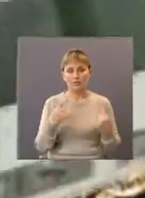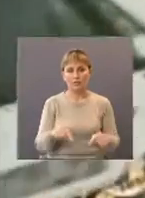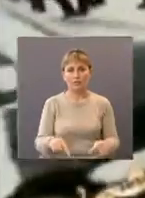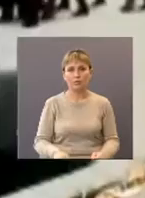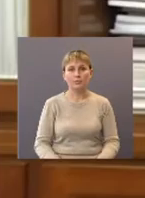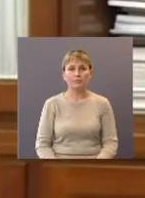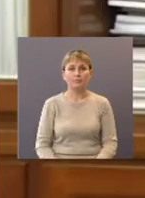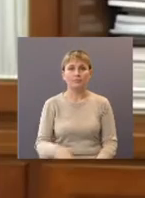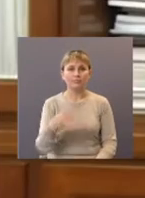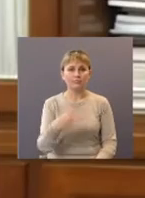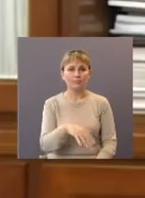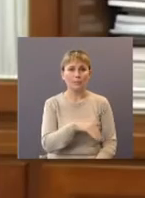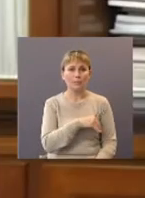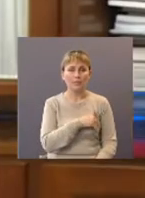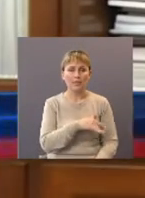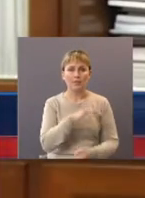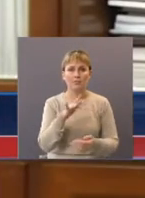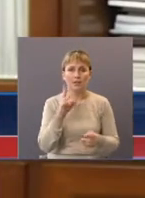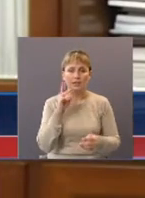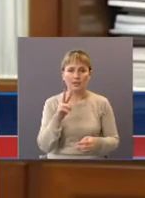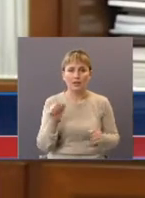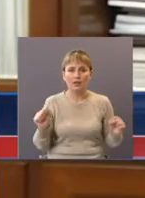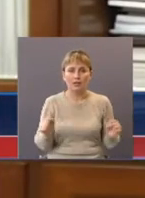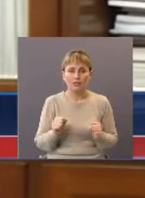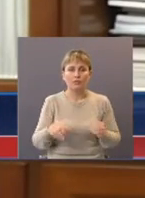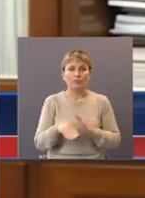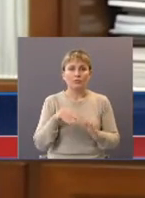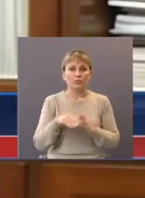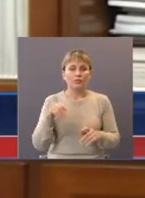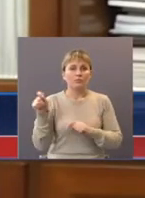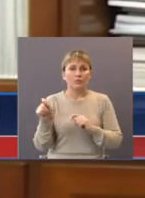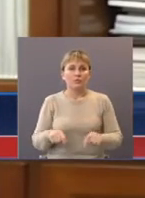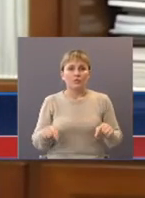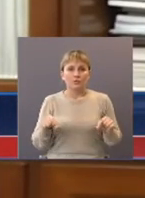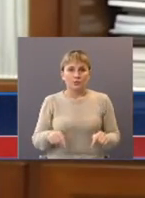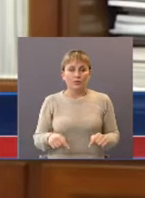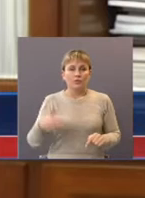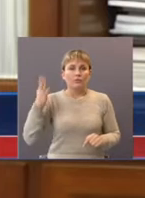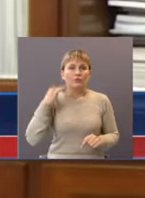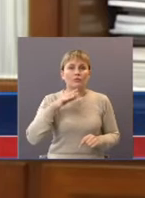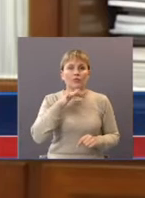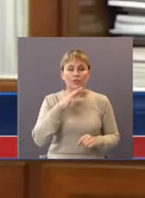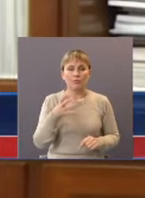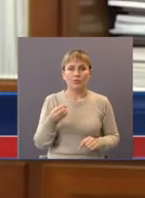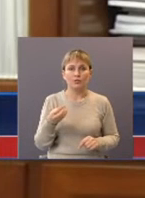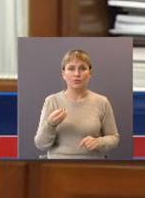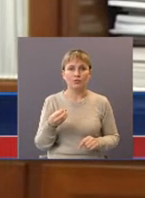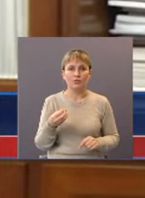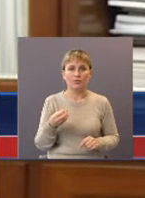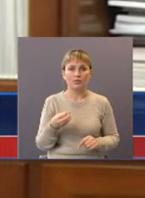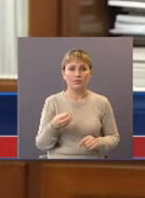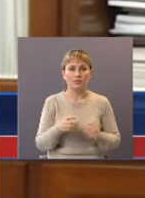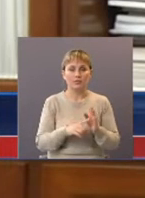В 40-градусный мороз депутаты прибывают сюда в то время еще.